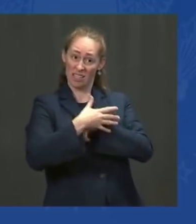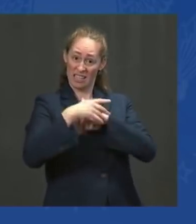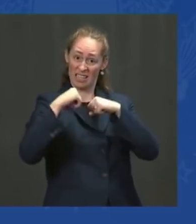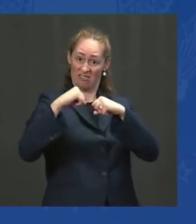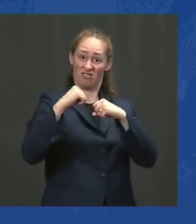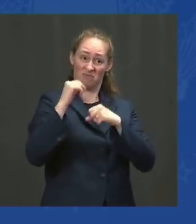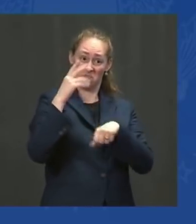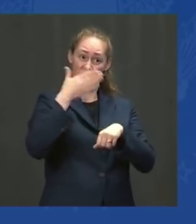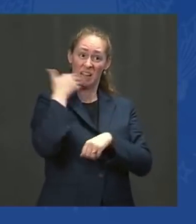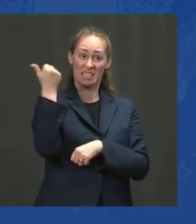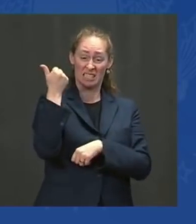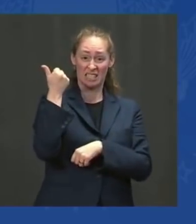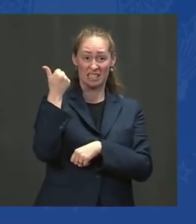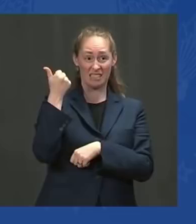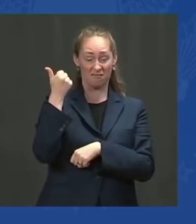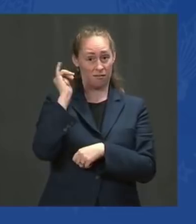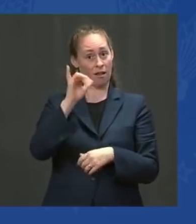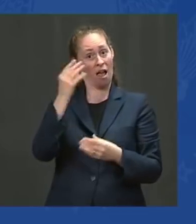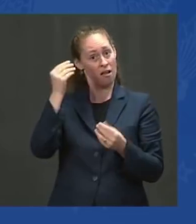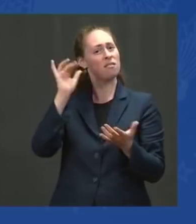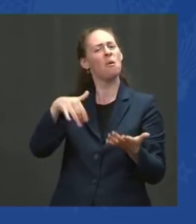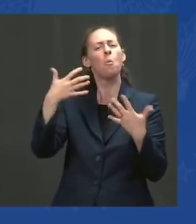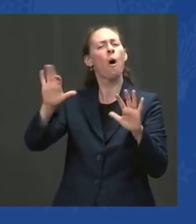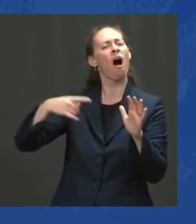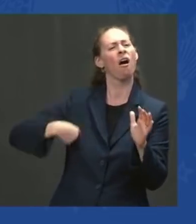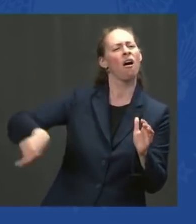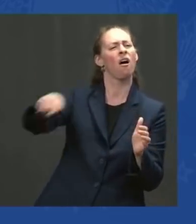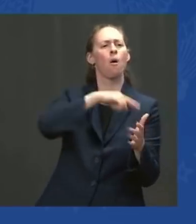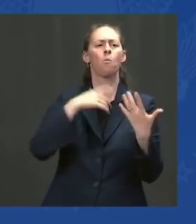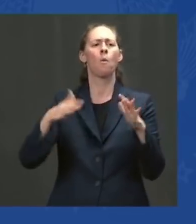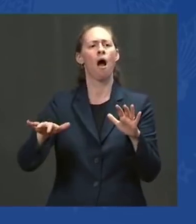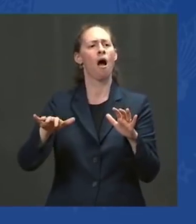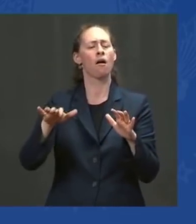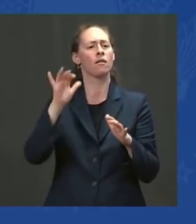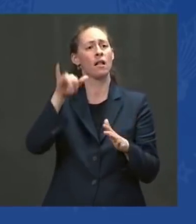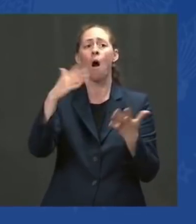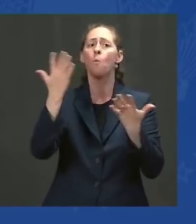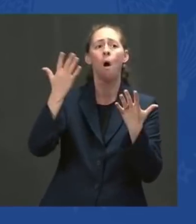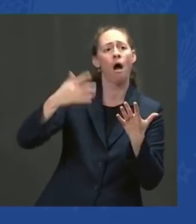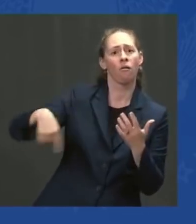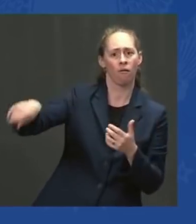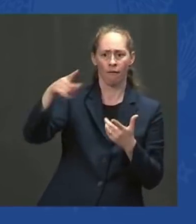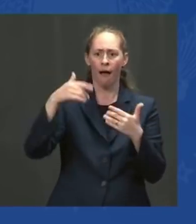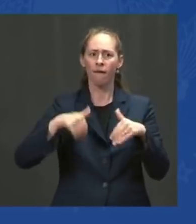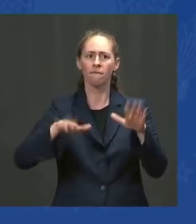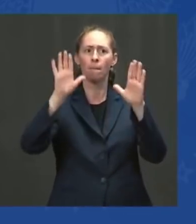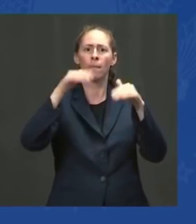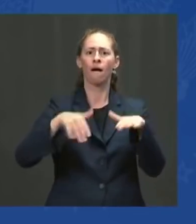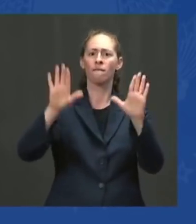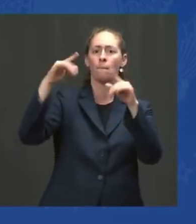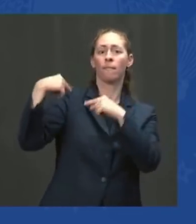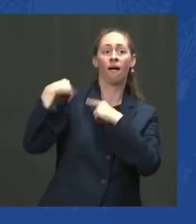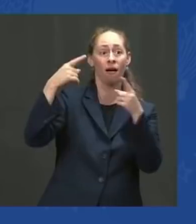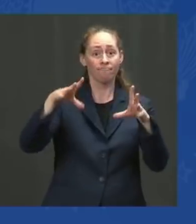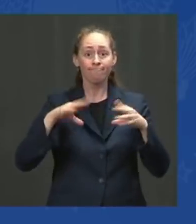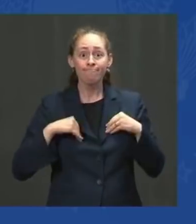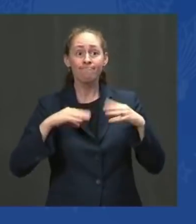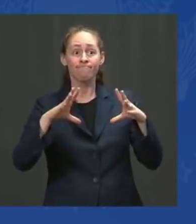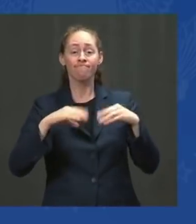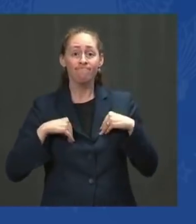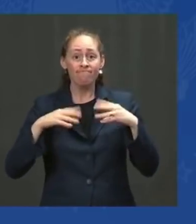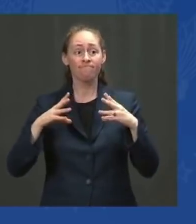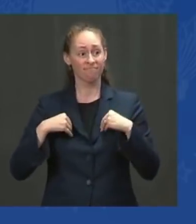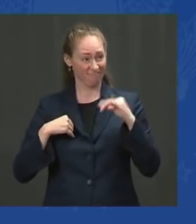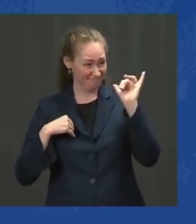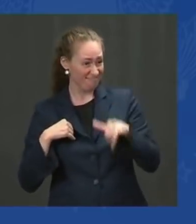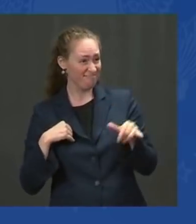民主政府也好啊，和他在世界很多其他国家类似的手法一样啊，扶持自己啊这个傀儡政